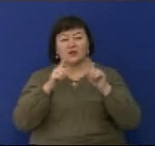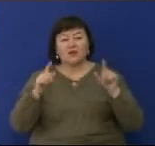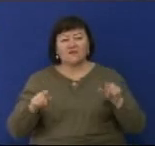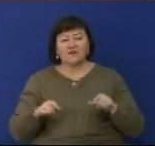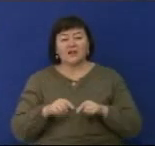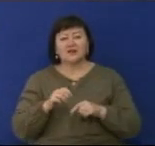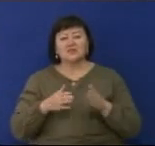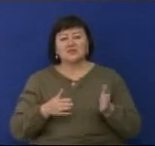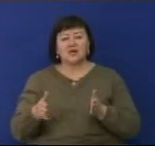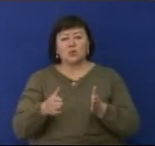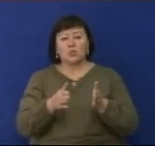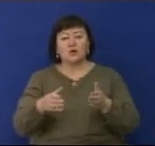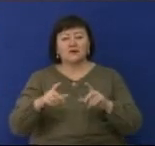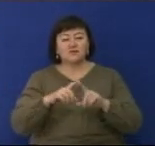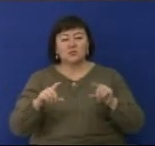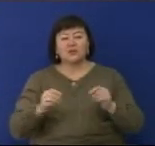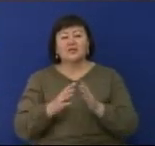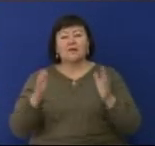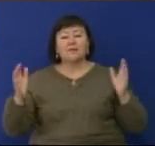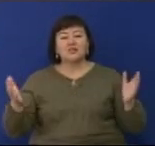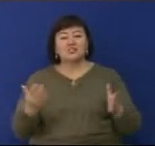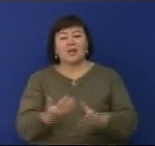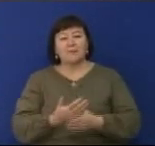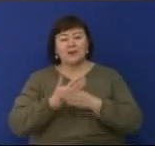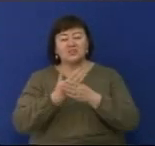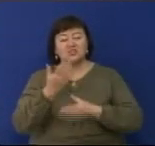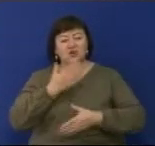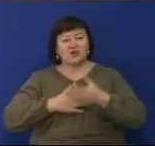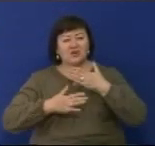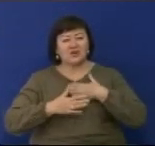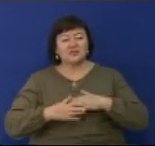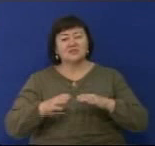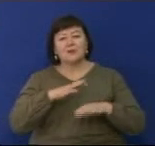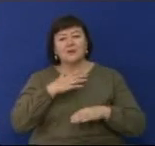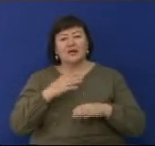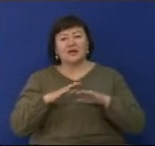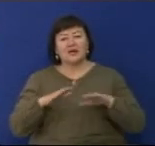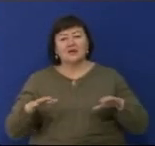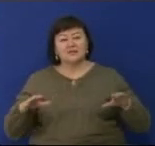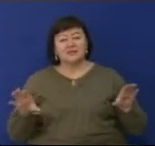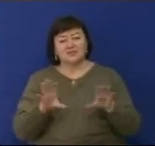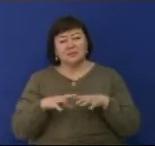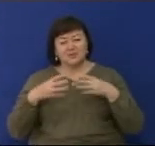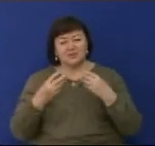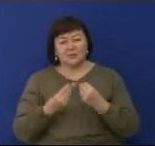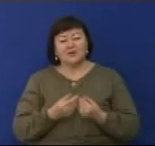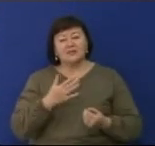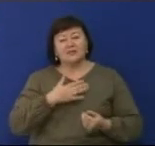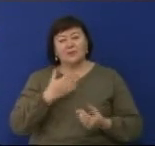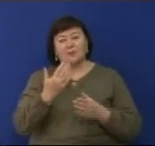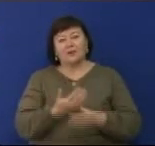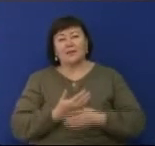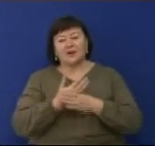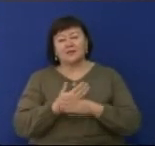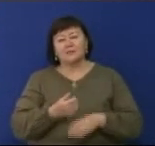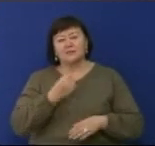дорога в школу это большая поддержка и радости для многодетных семей пусть небольшая помощь нужна многодетным матерям она очень помогает большое